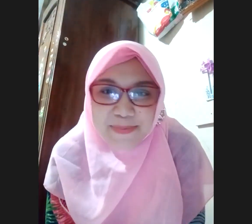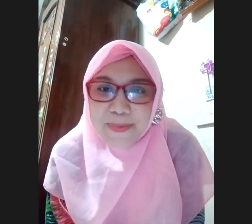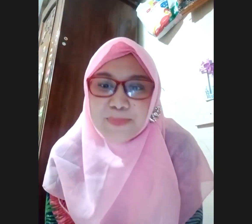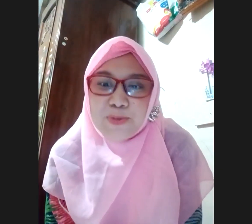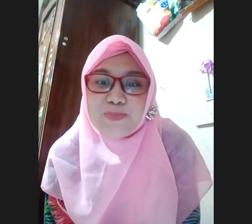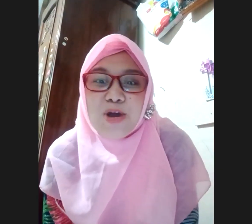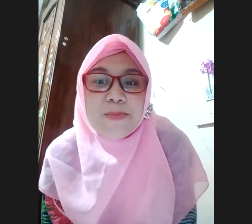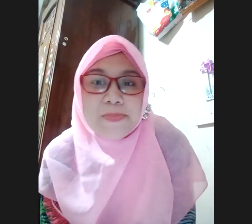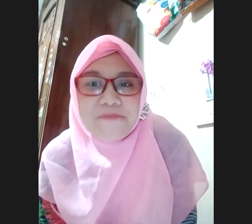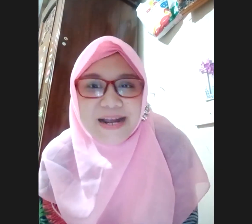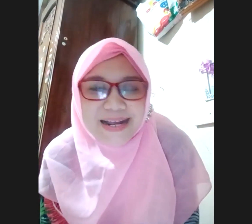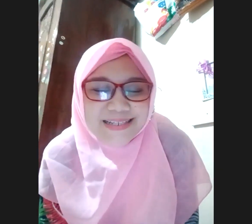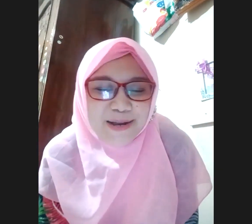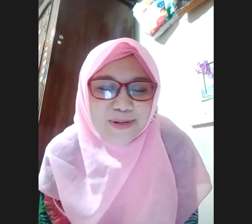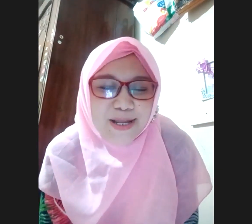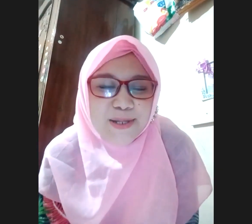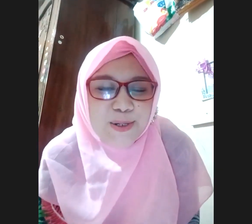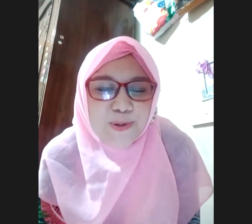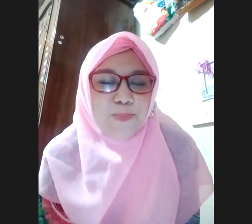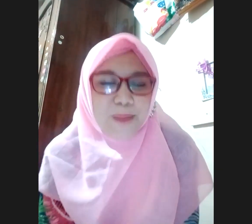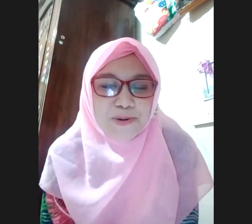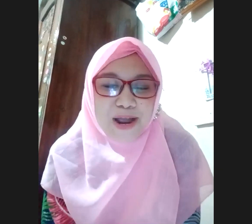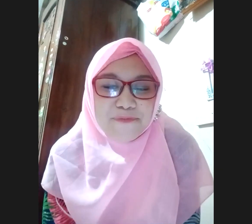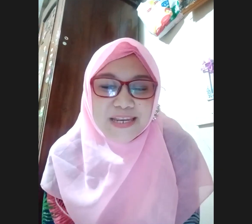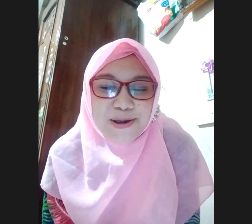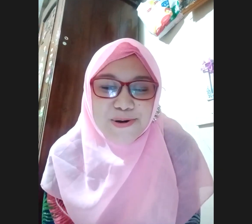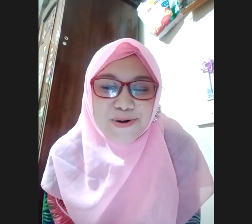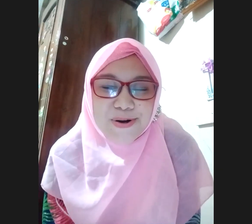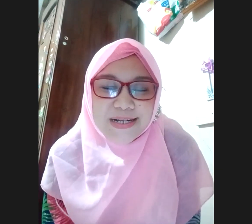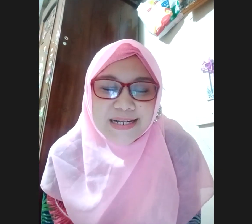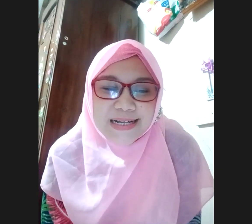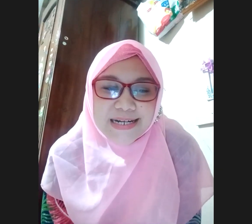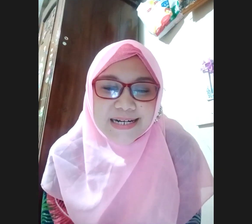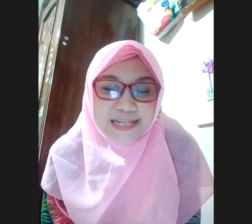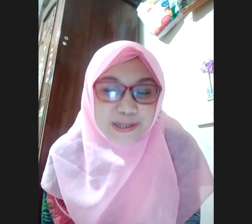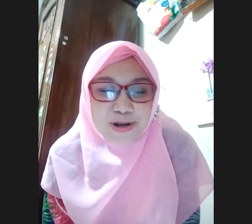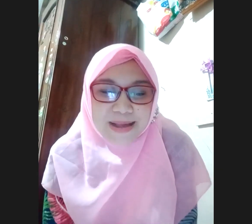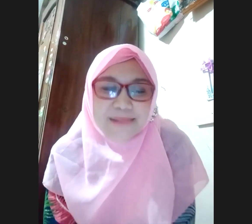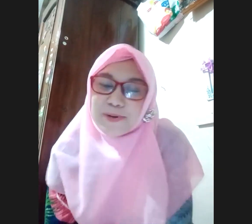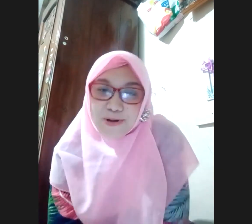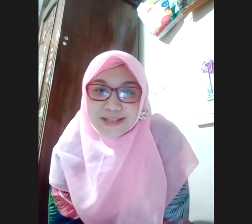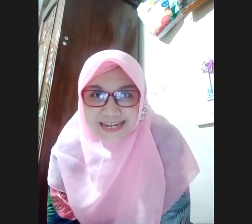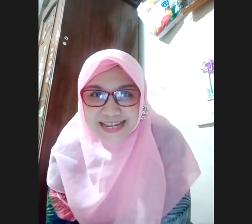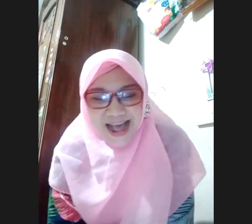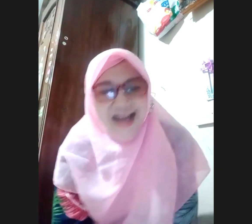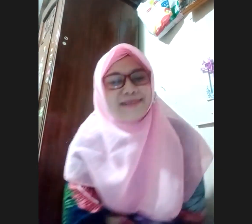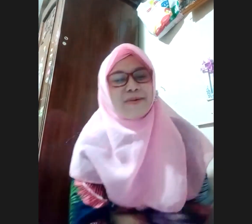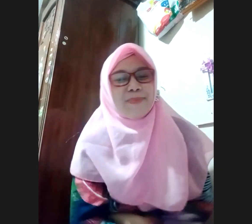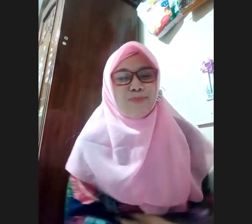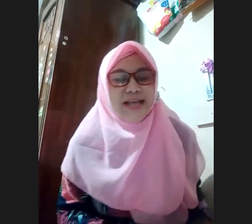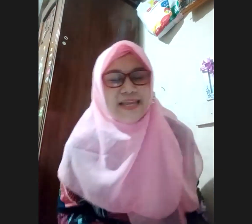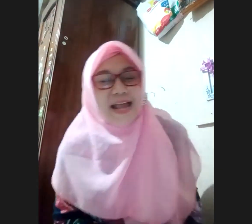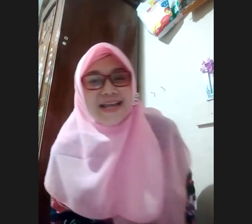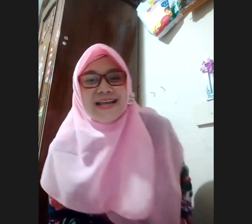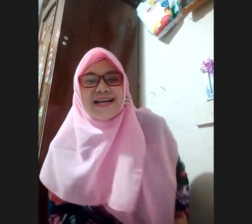saksikan, Bapak Ibu. Semoga bermanfaat, insya Allah, untuk panduan video new normal protokol tadi ya, Bapak